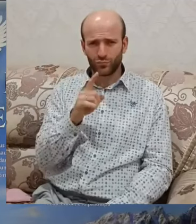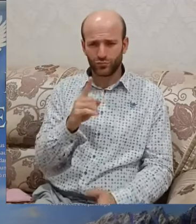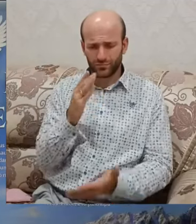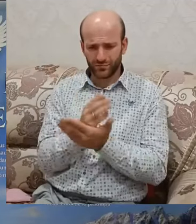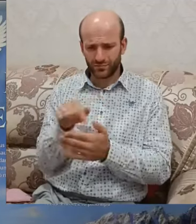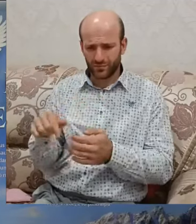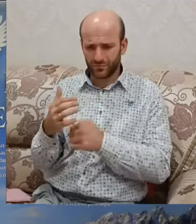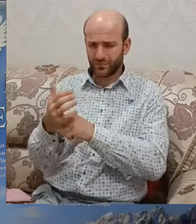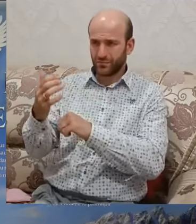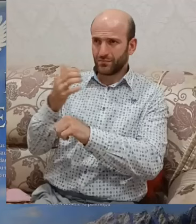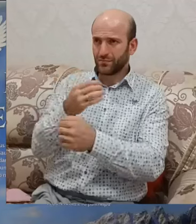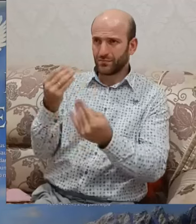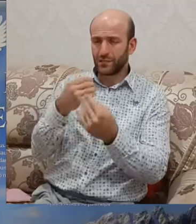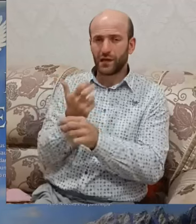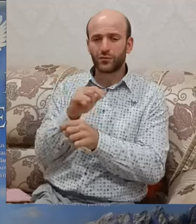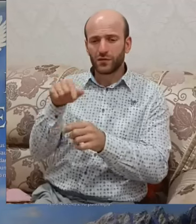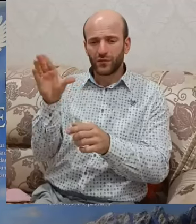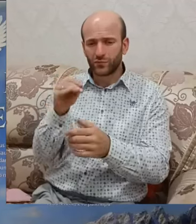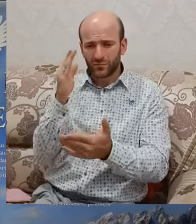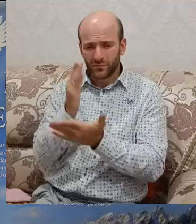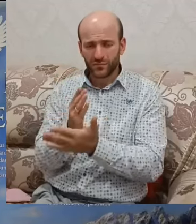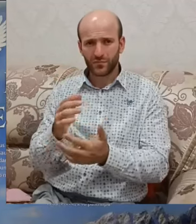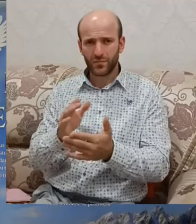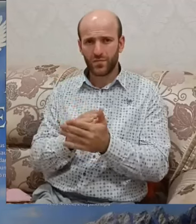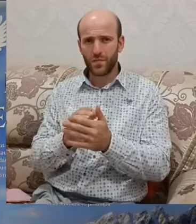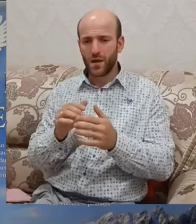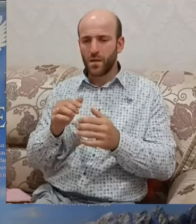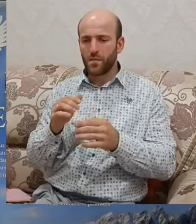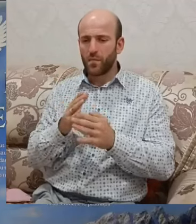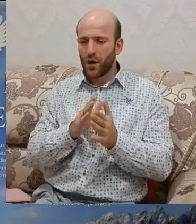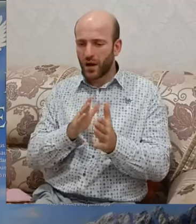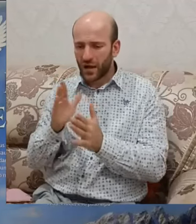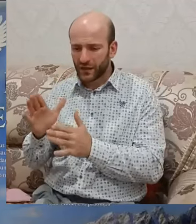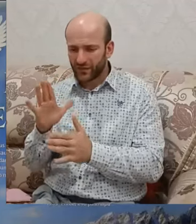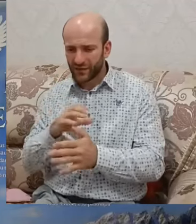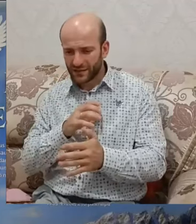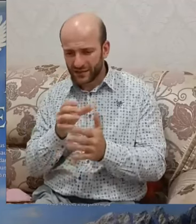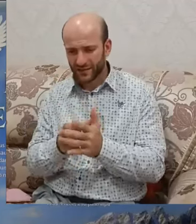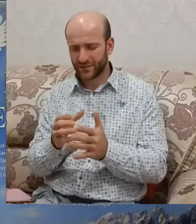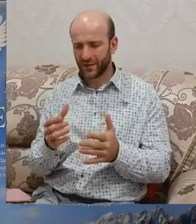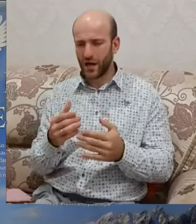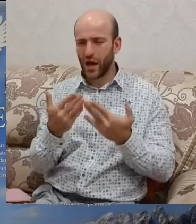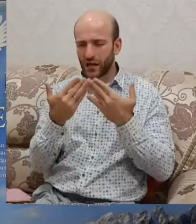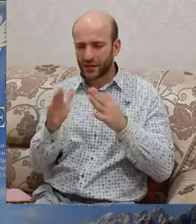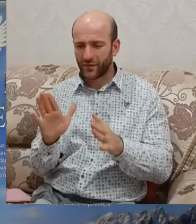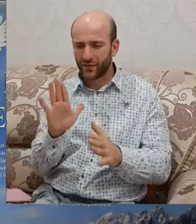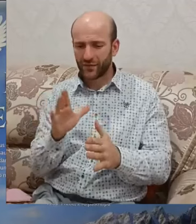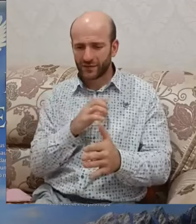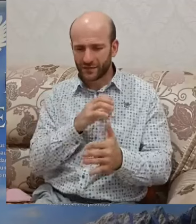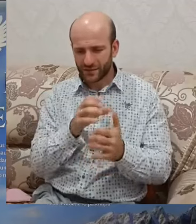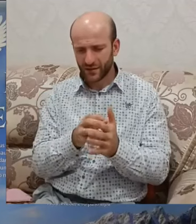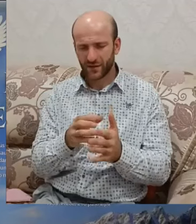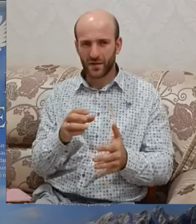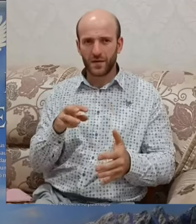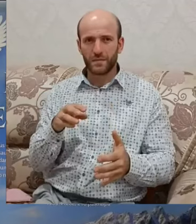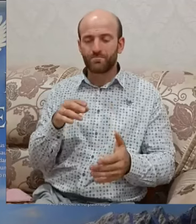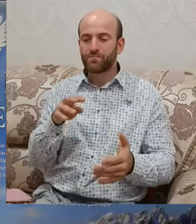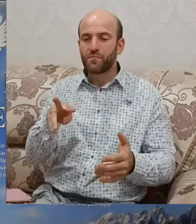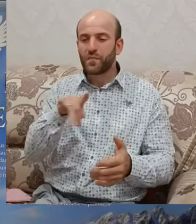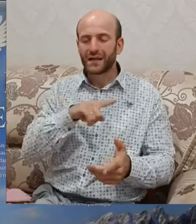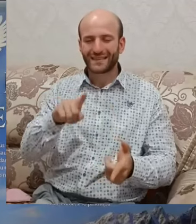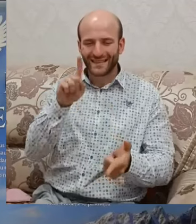Bažnyčios tvarkos. Откровение порядка в церкви. Mes turim tuo tikėti ir tuo gyventi. Мы должны этому верить и